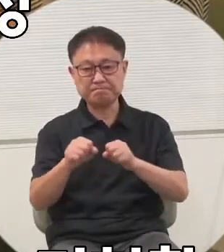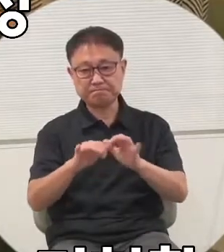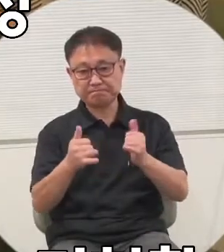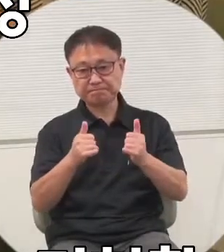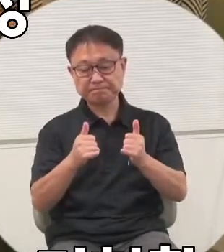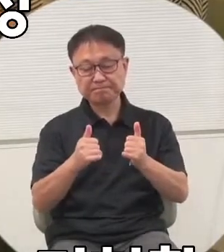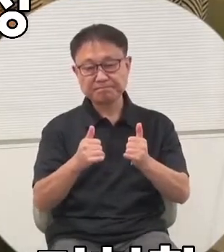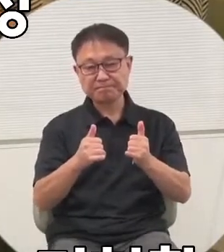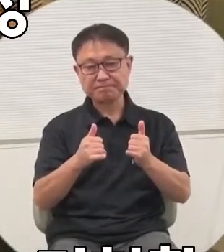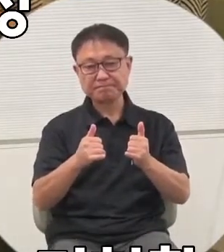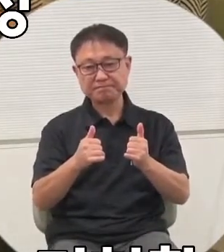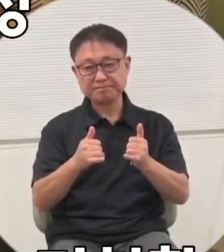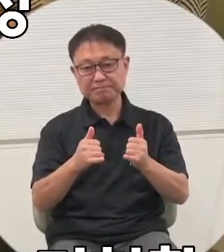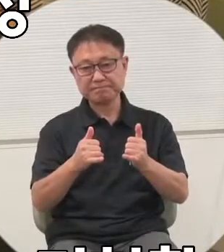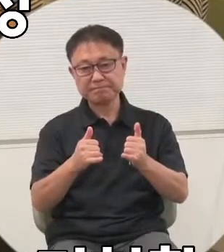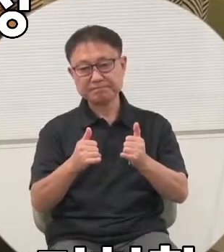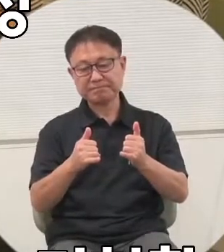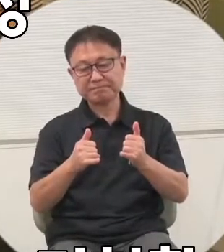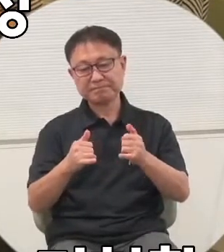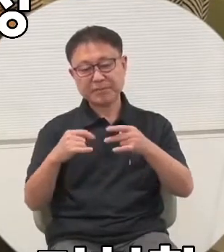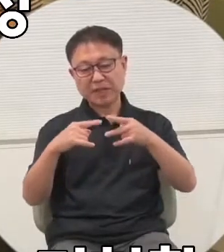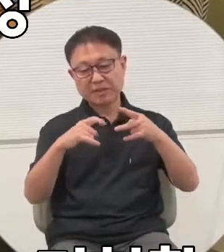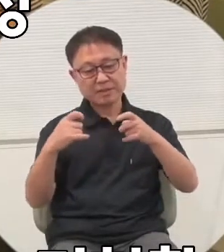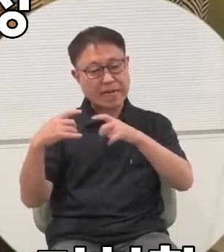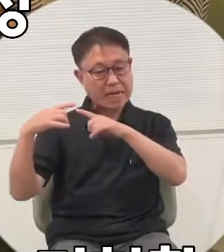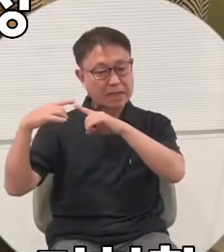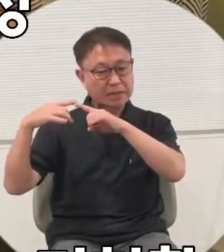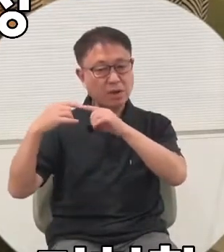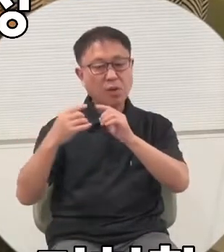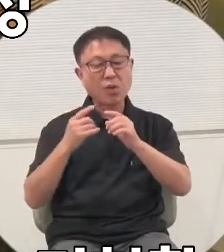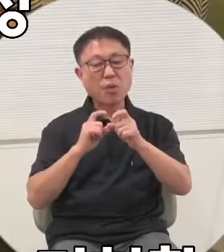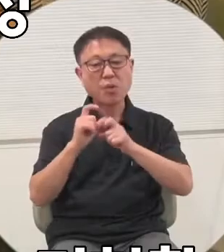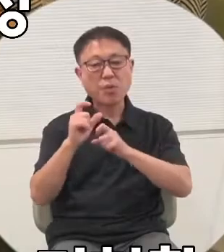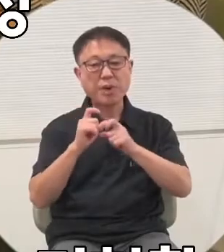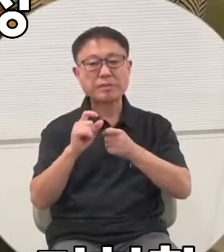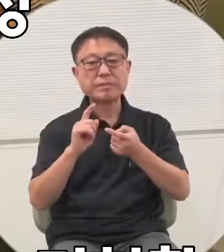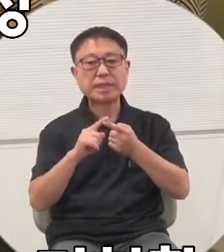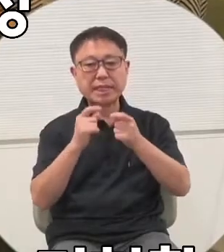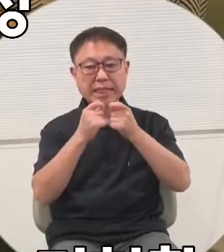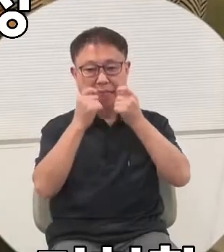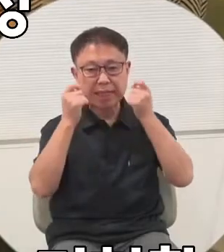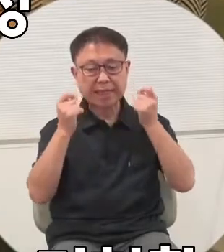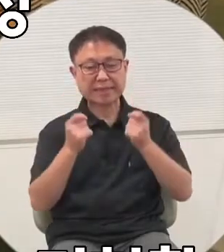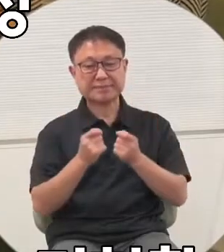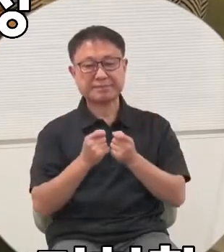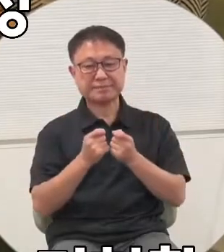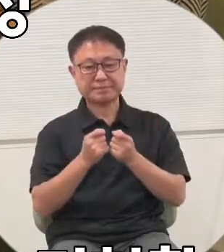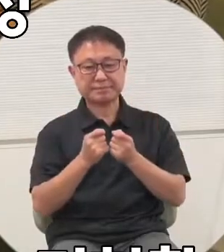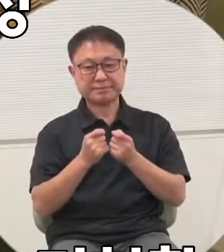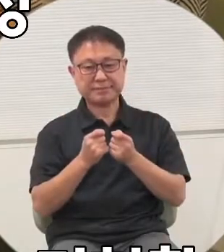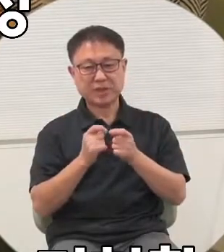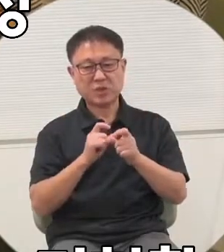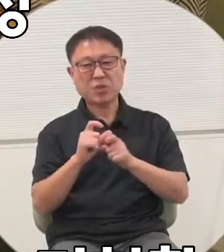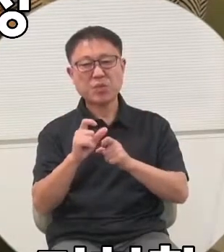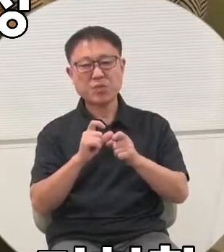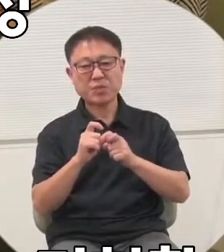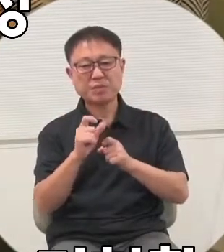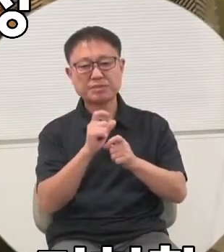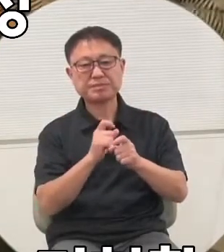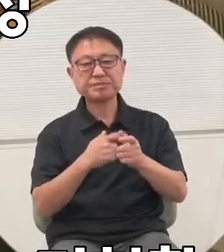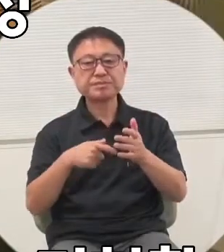활동가로서도 저희 서대문공동체 라디오가 좀 고민하고 있는 바와 또 같이 또 올해도 그런 고민들을 좀